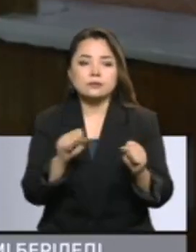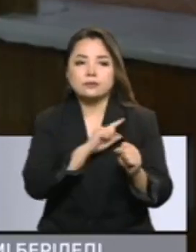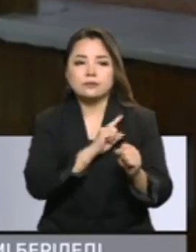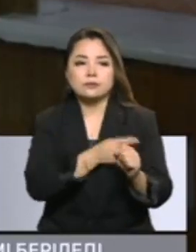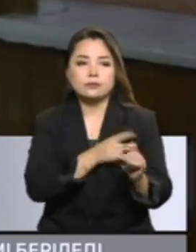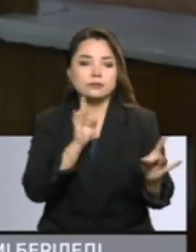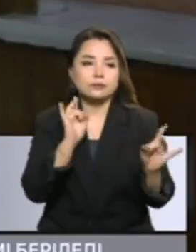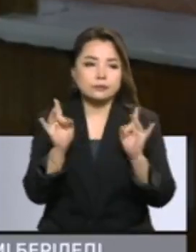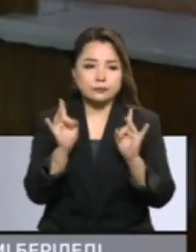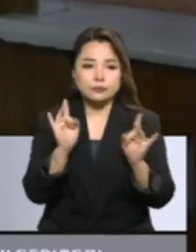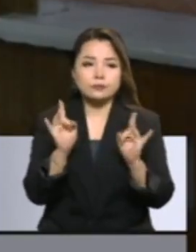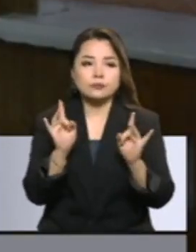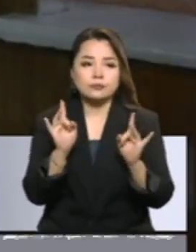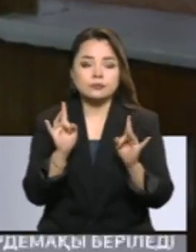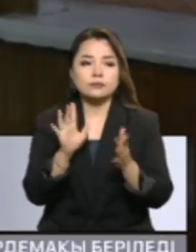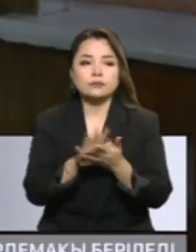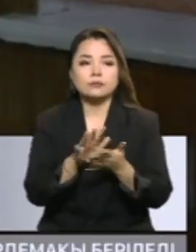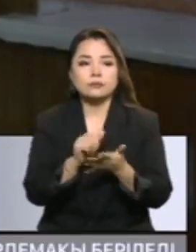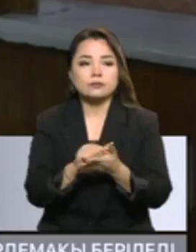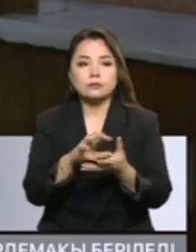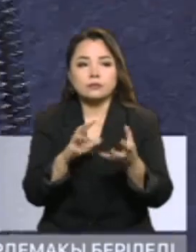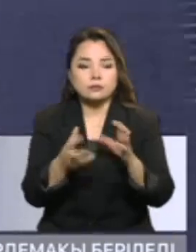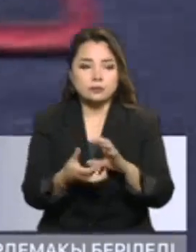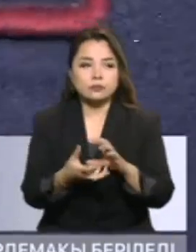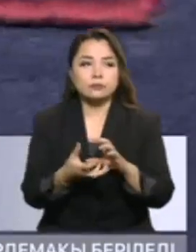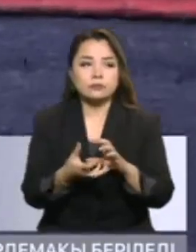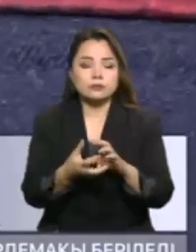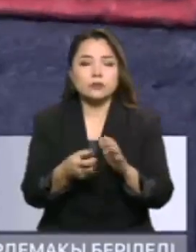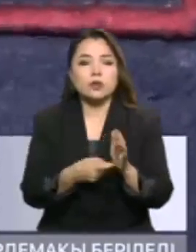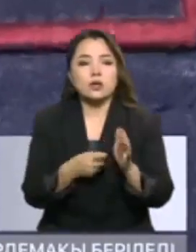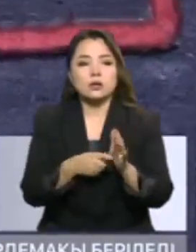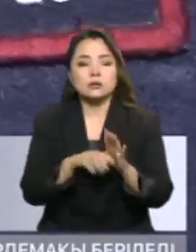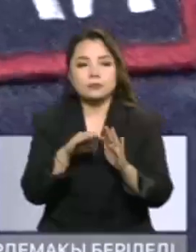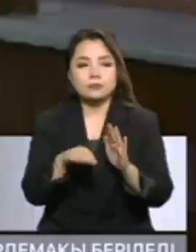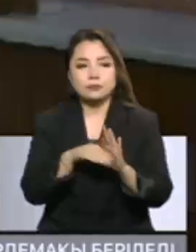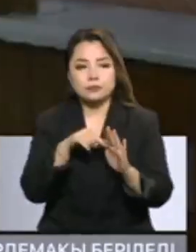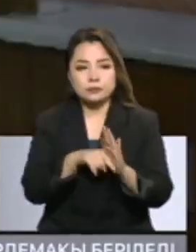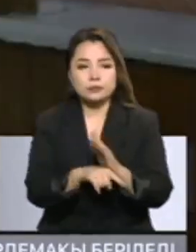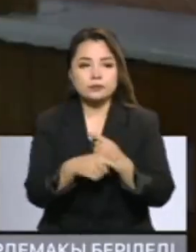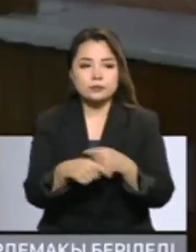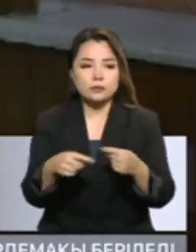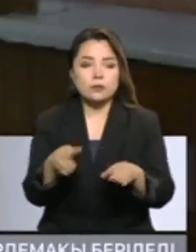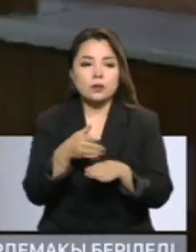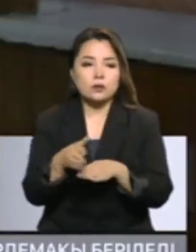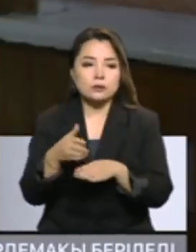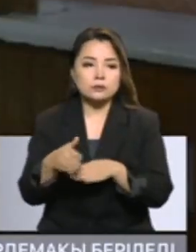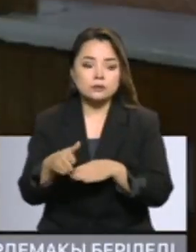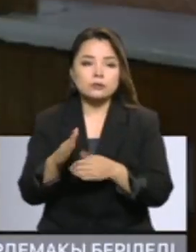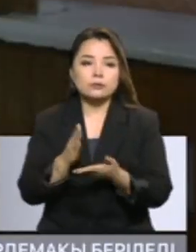әсерінен өте жаңағындай қираған жаңағы шахтаның әртүрлі бөлшектері